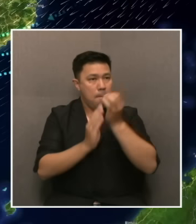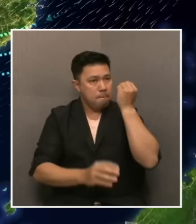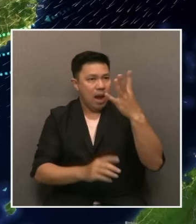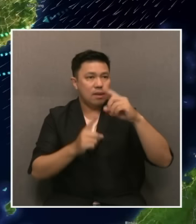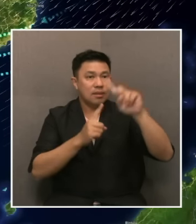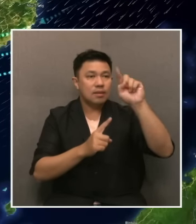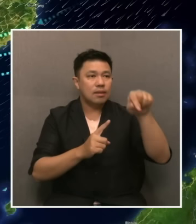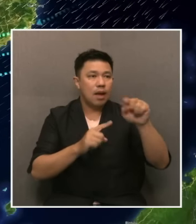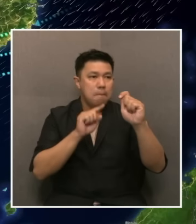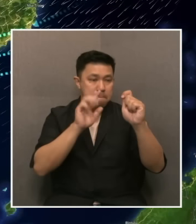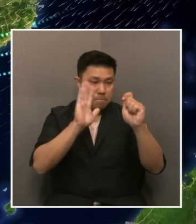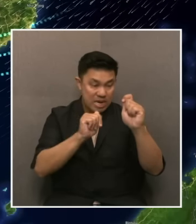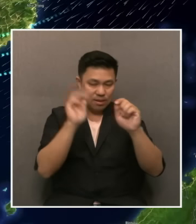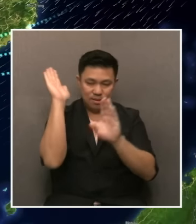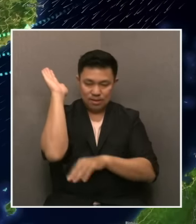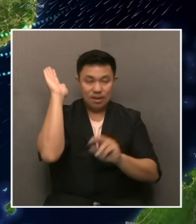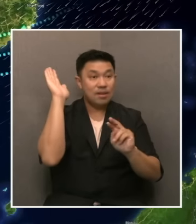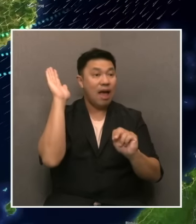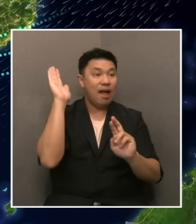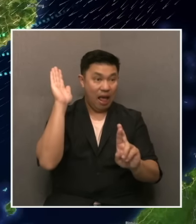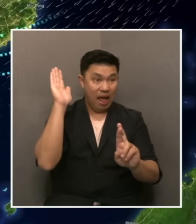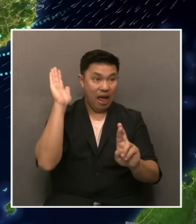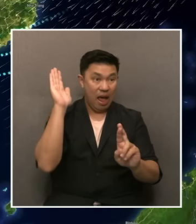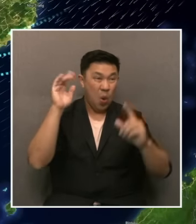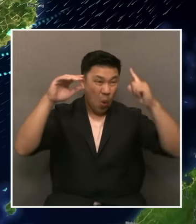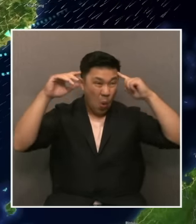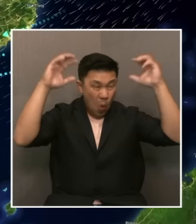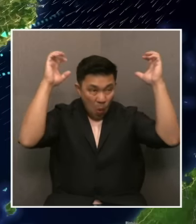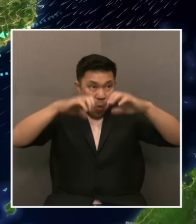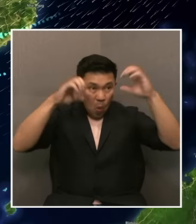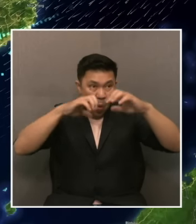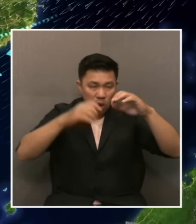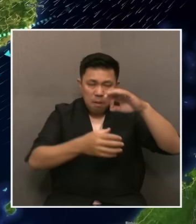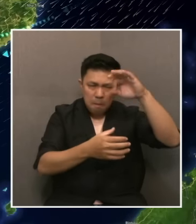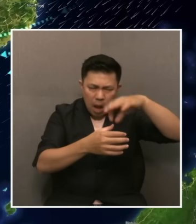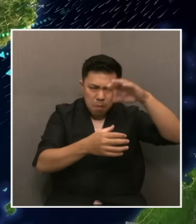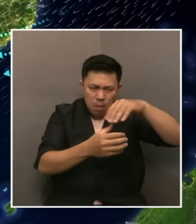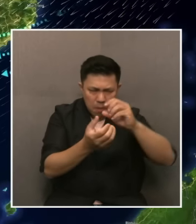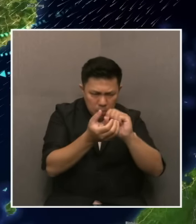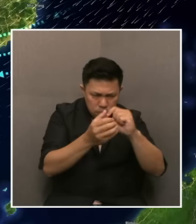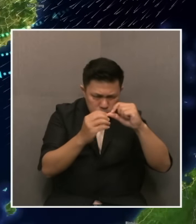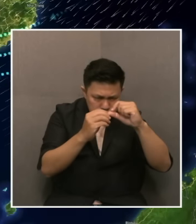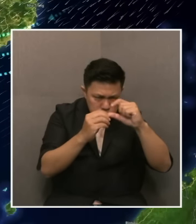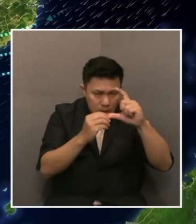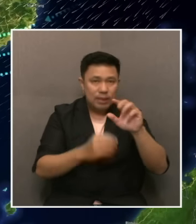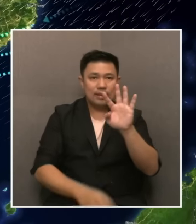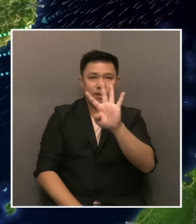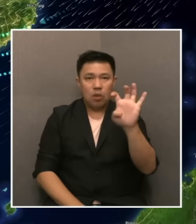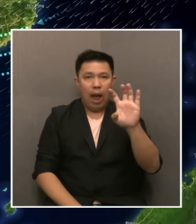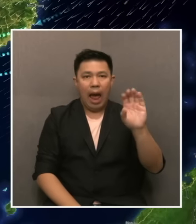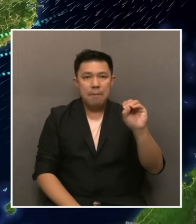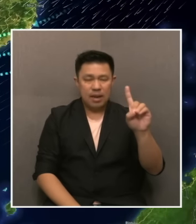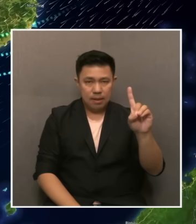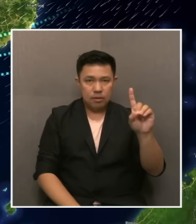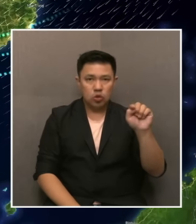อำเภอเมืองจังหวดนรธิวาตฝนตกจากสมตัเลขอยที่ 451.